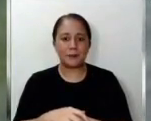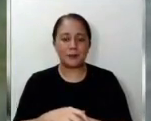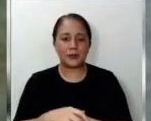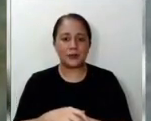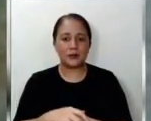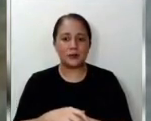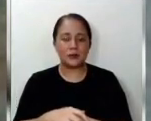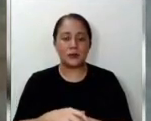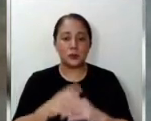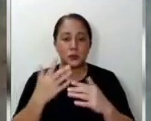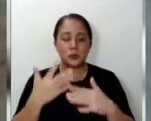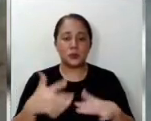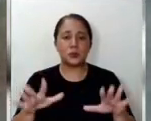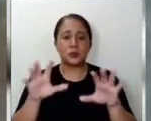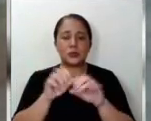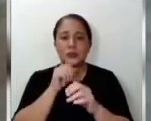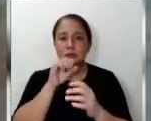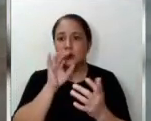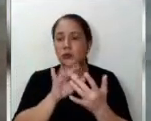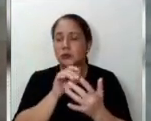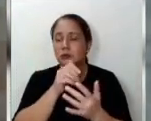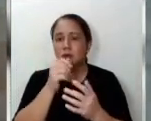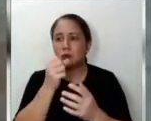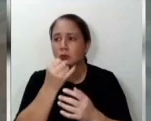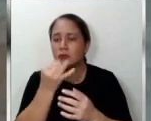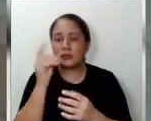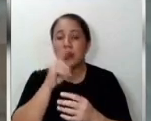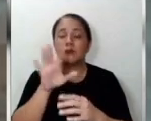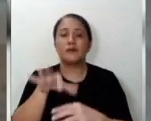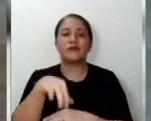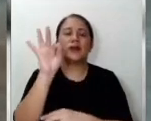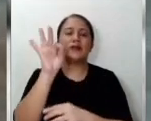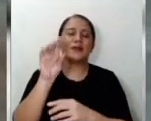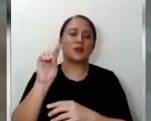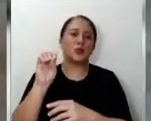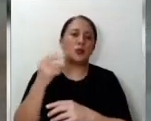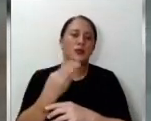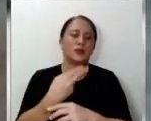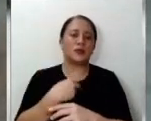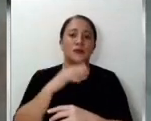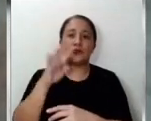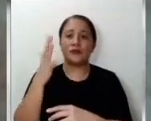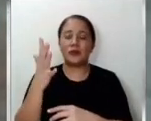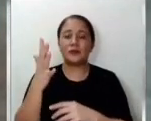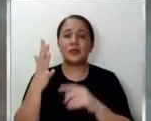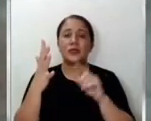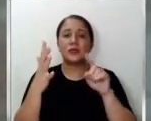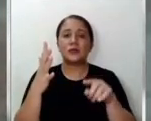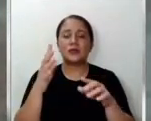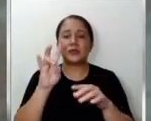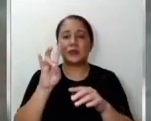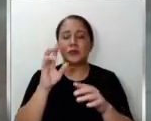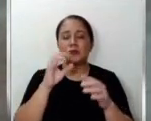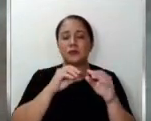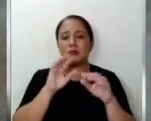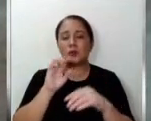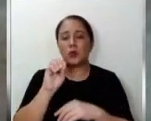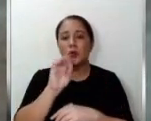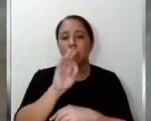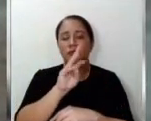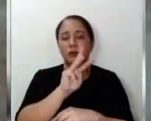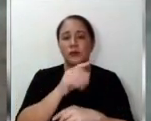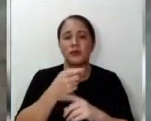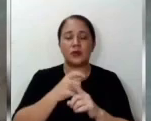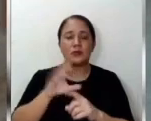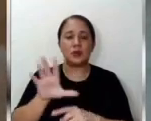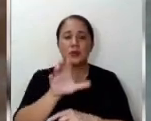Matapos hindi makontak ng ilang araw, natuntun na ng Department of Health ang 5 sa 7 returning overseas Filipino galing South Africa bago ang